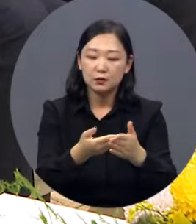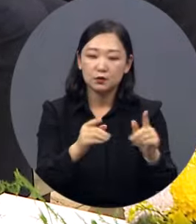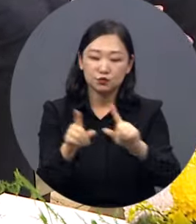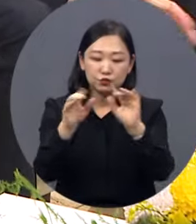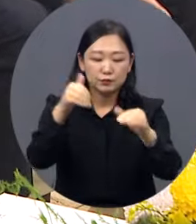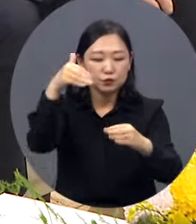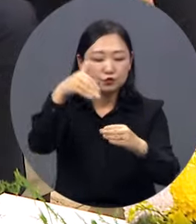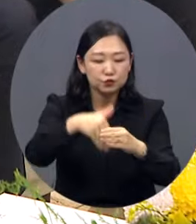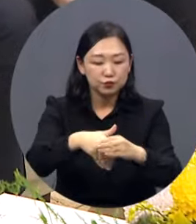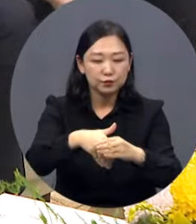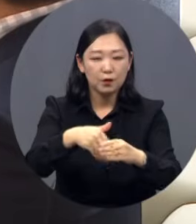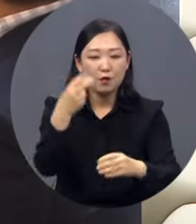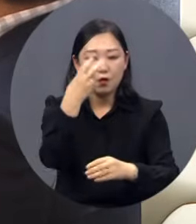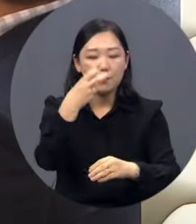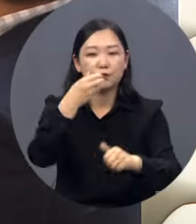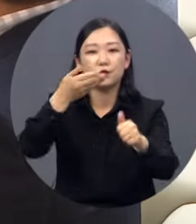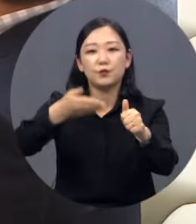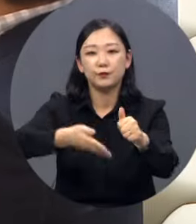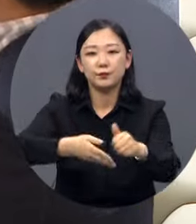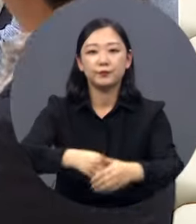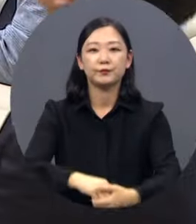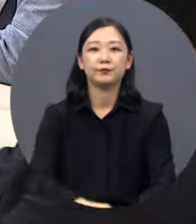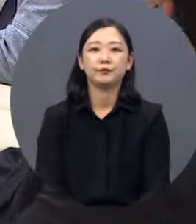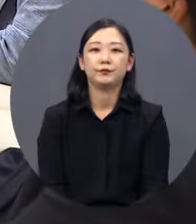전향적으로 검토해 달라고